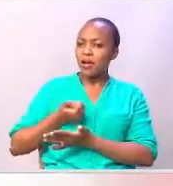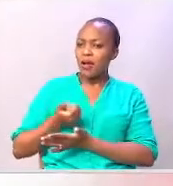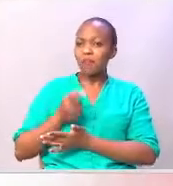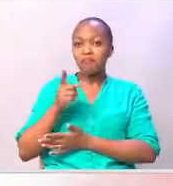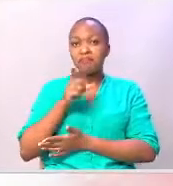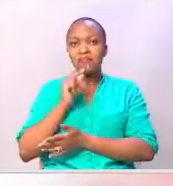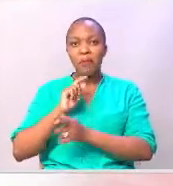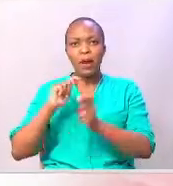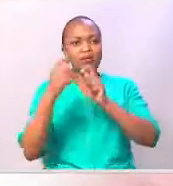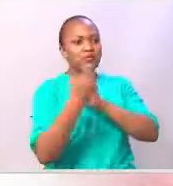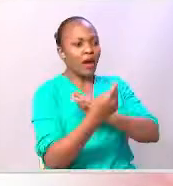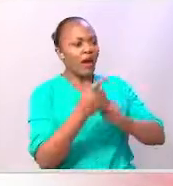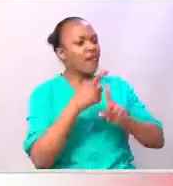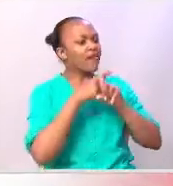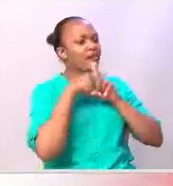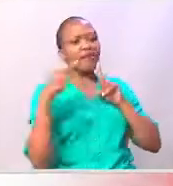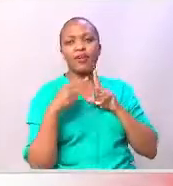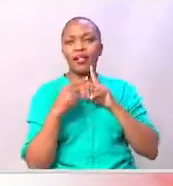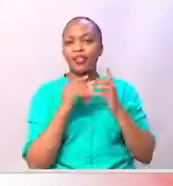Kangalia,